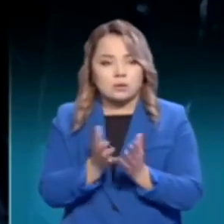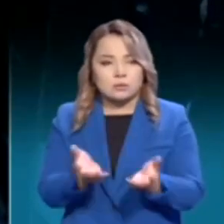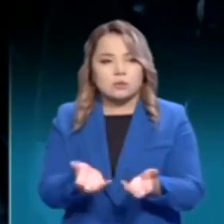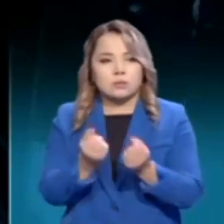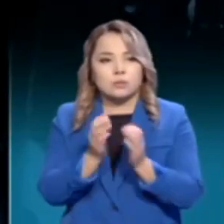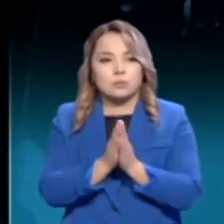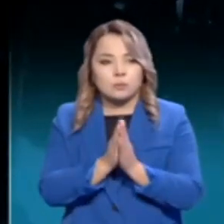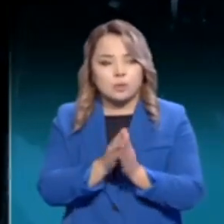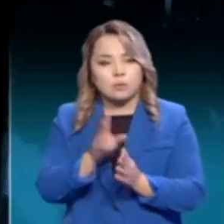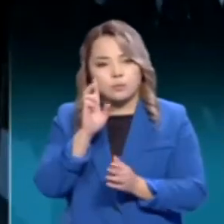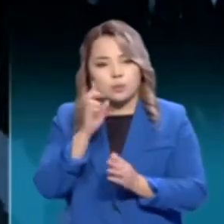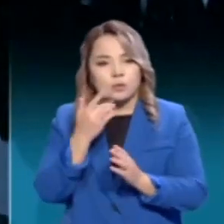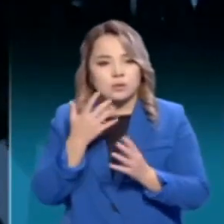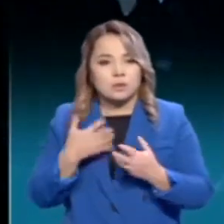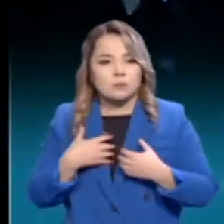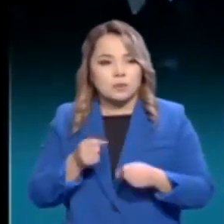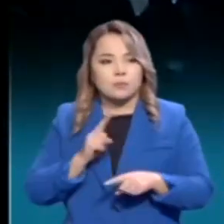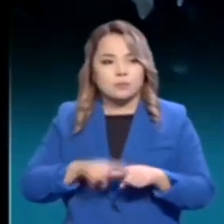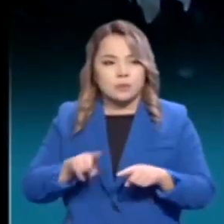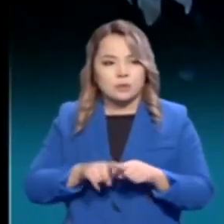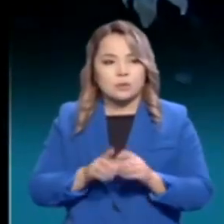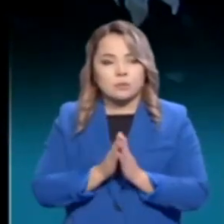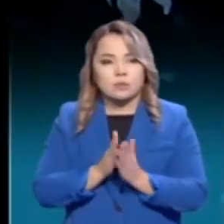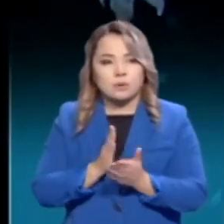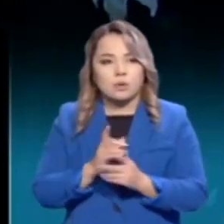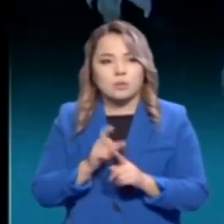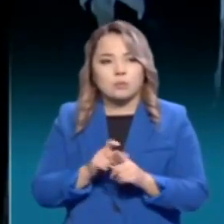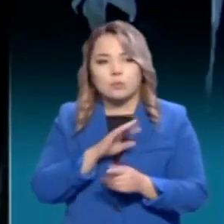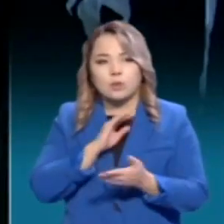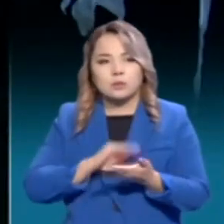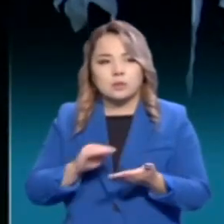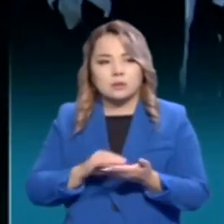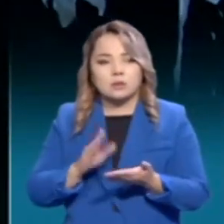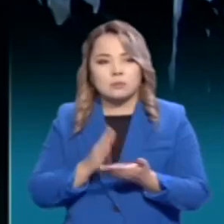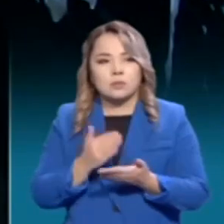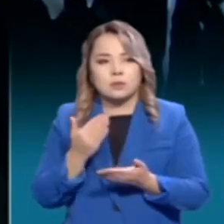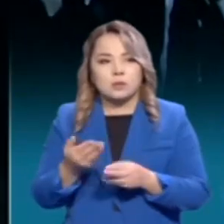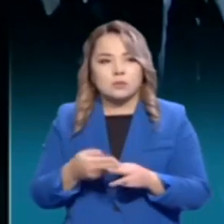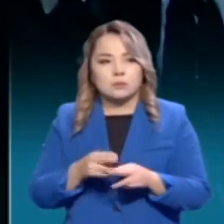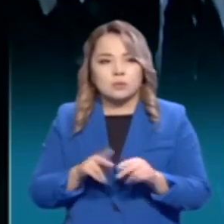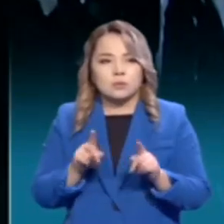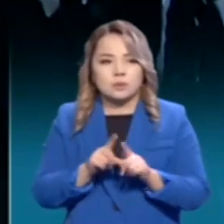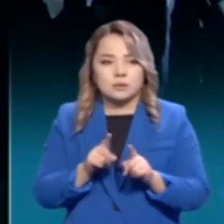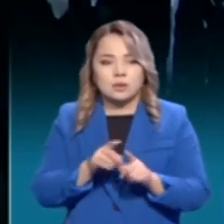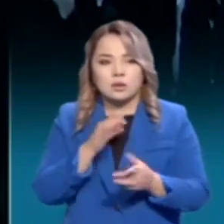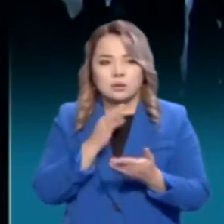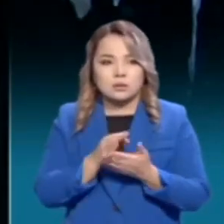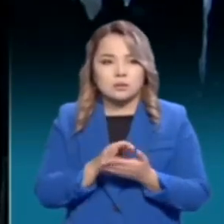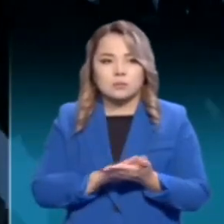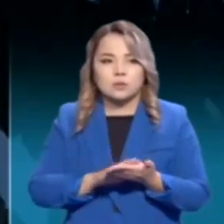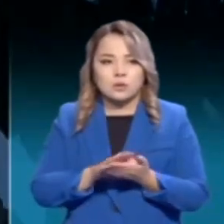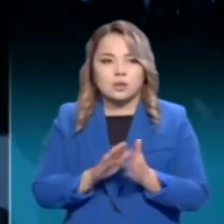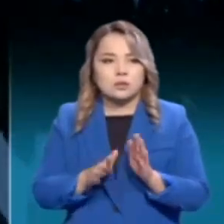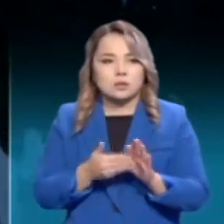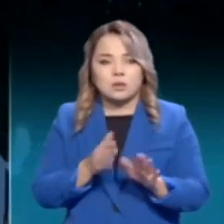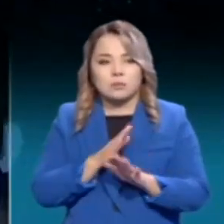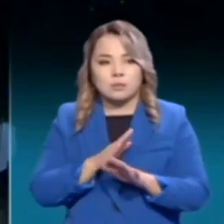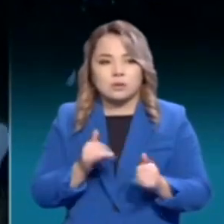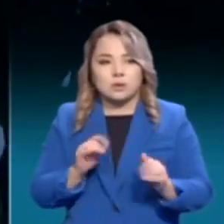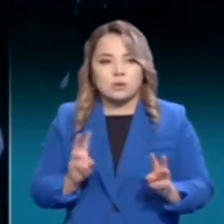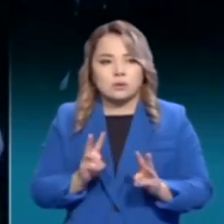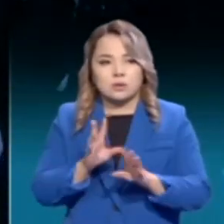Құдайдан тілеп сол жазылып кетсін деп, неше түрлі сөздер жазылып атыр. Мен ол өрт шақырған жоқ біз. Айтарым